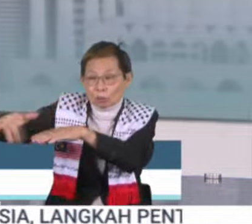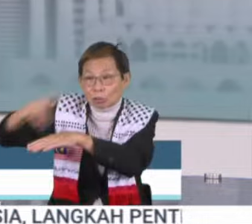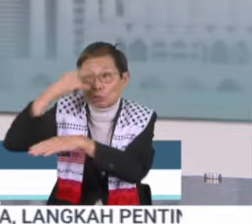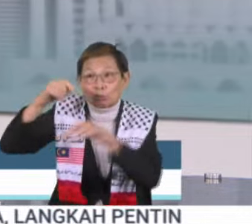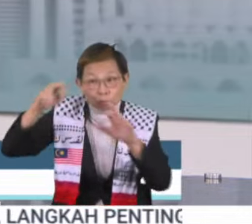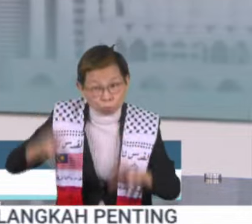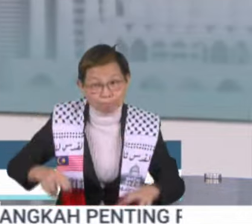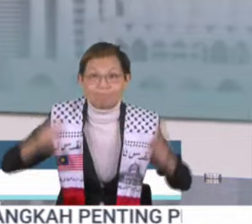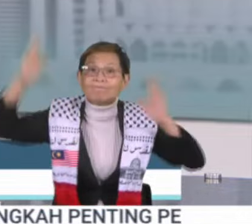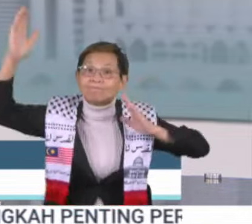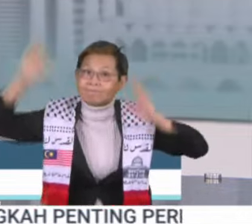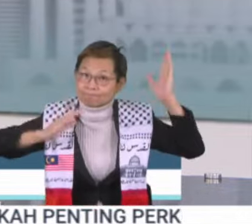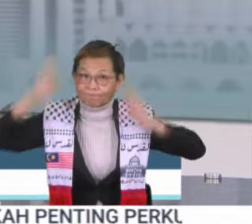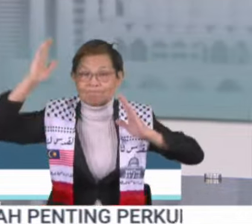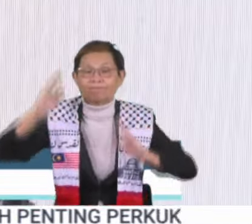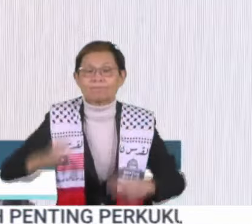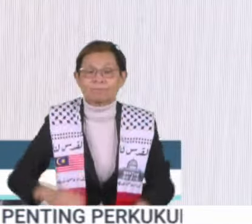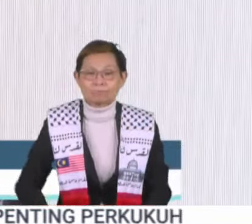Malaysia.